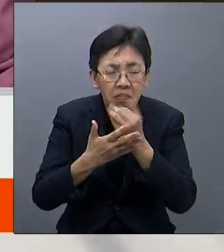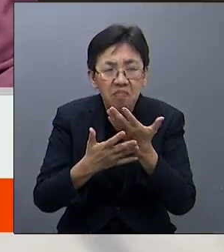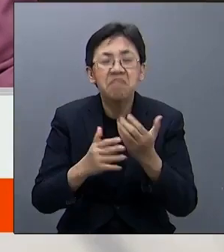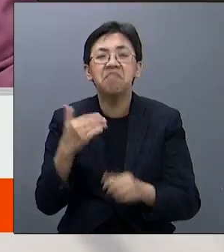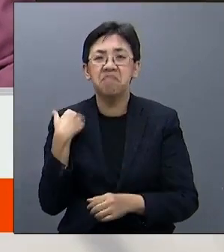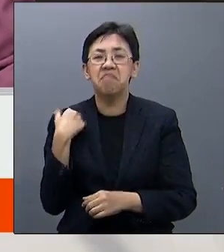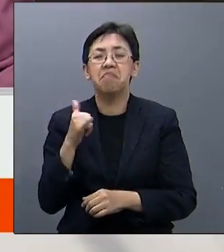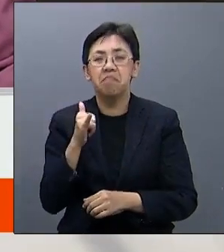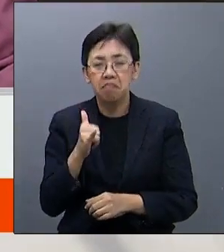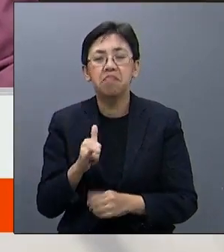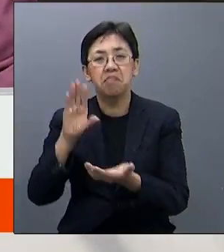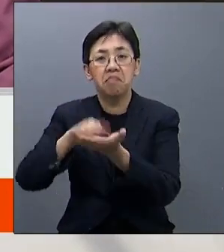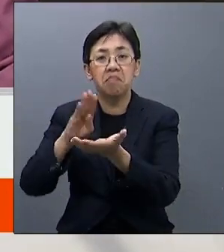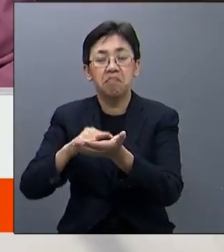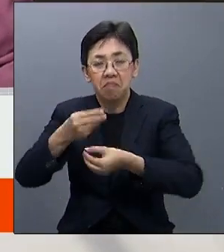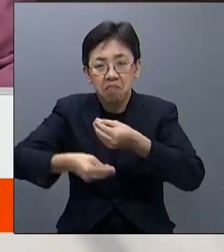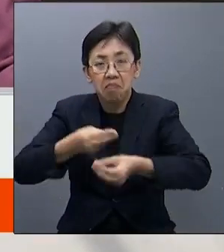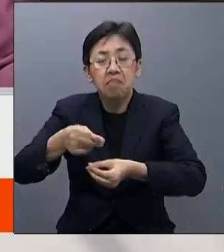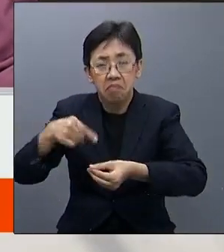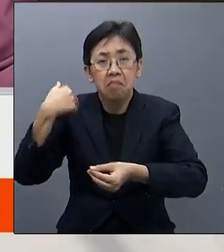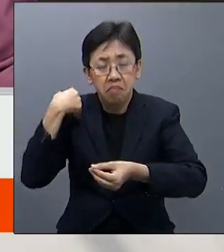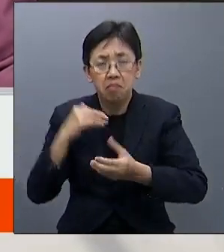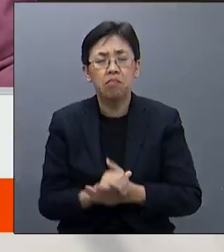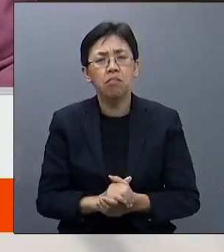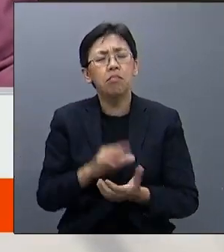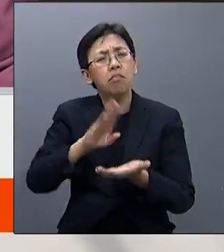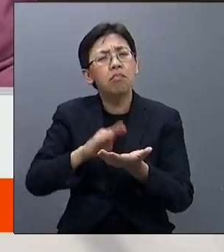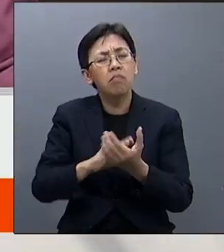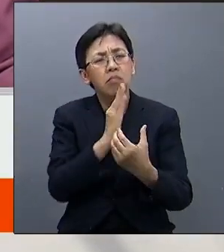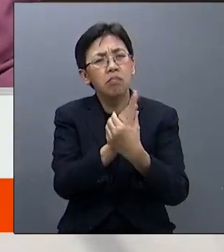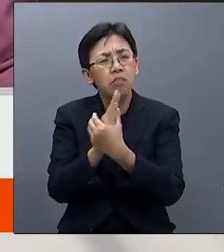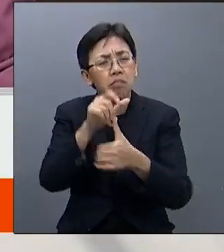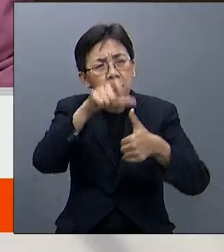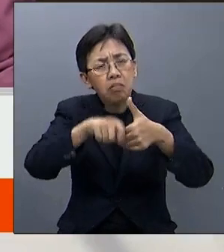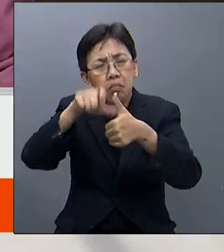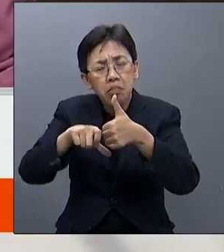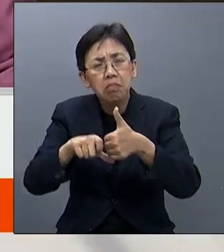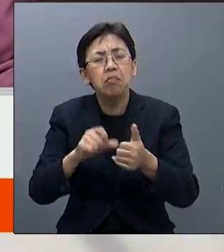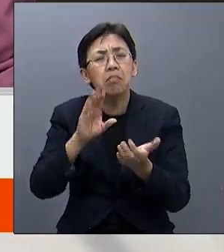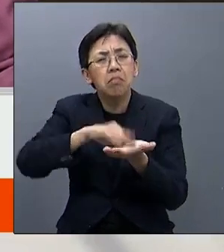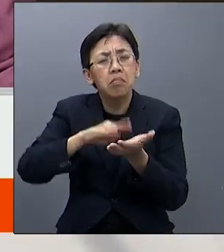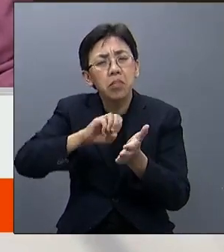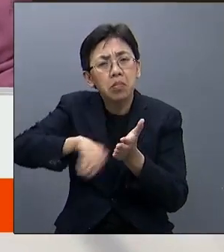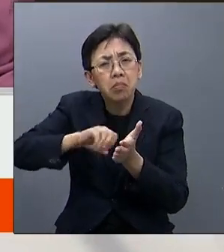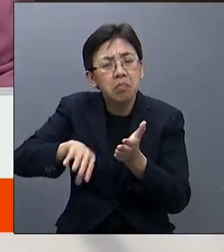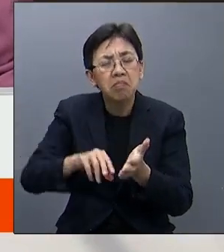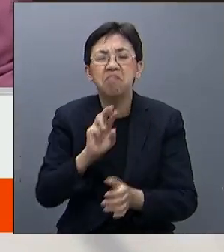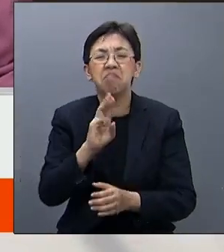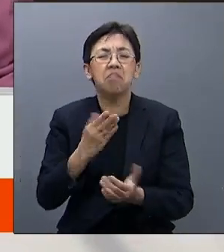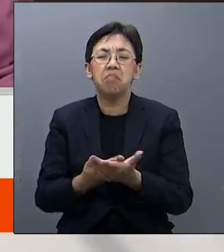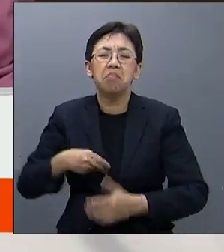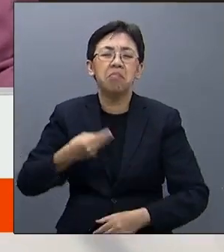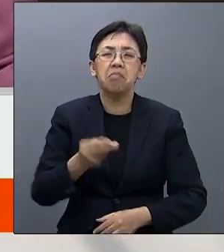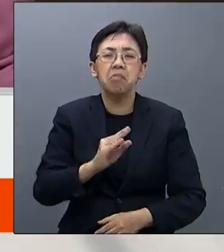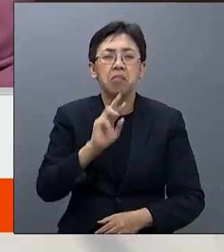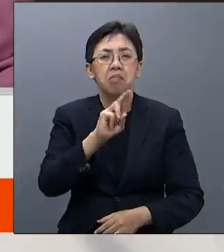ในตลาดมืดก็คุยกันว่าปัญหาหนึ่งที่ทำให้เกิดปัญหาความรั่วไหลก็คือการไม่ยอมลงทุนระบบไซเบอร์ซีเคียวริ